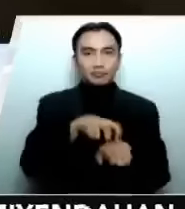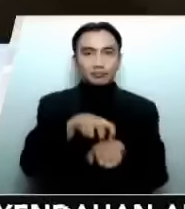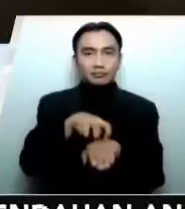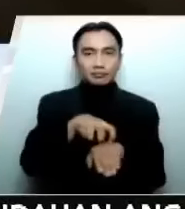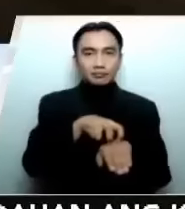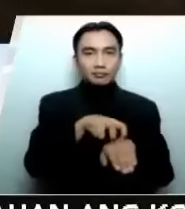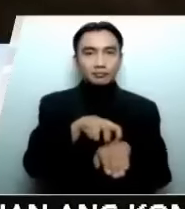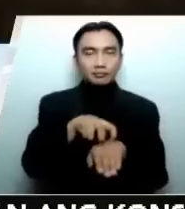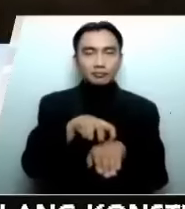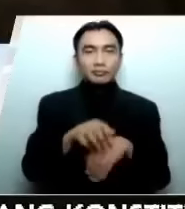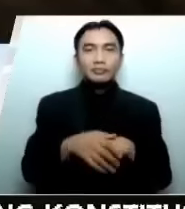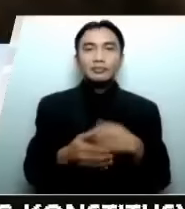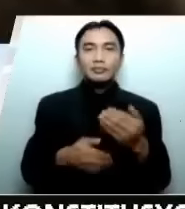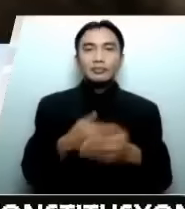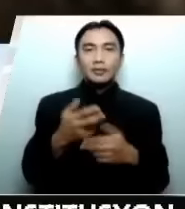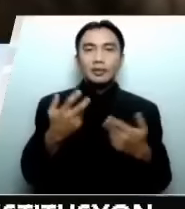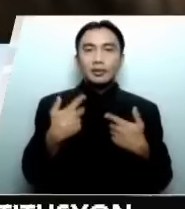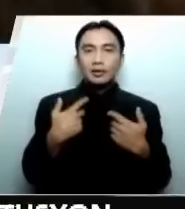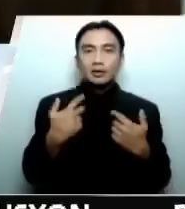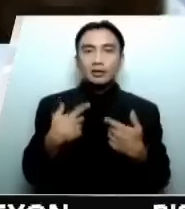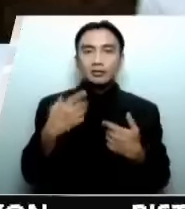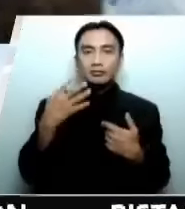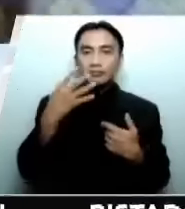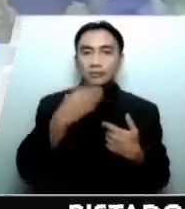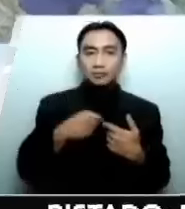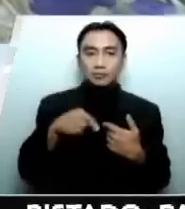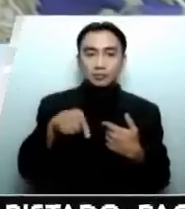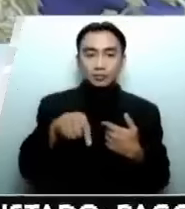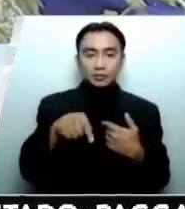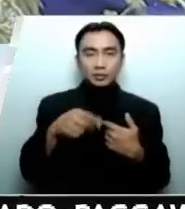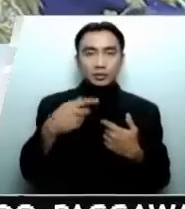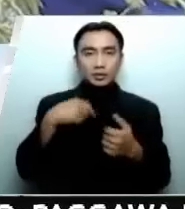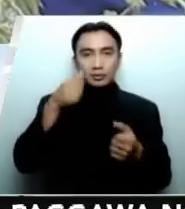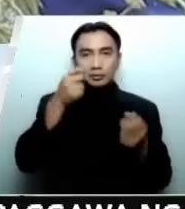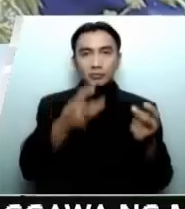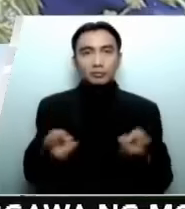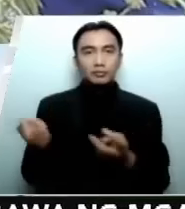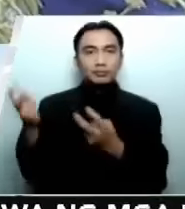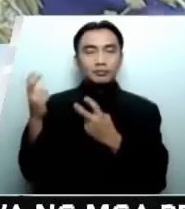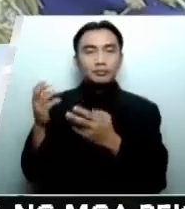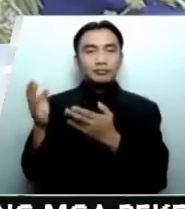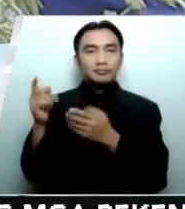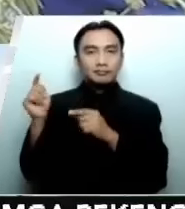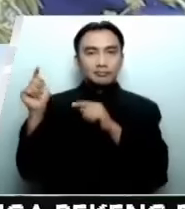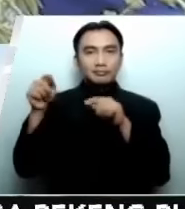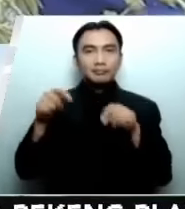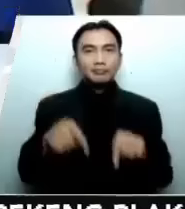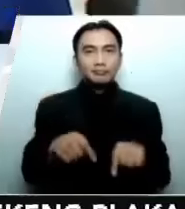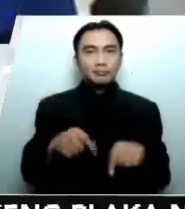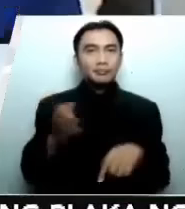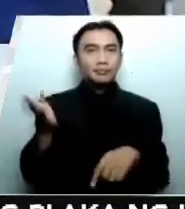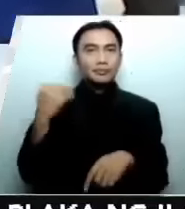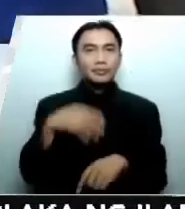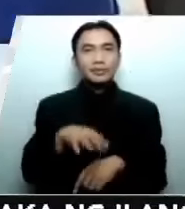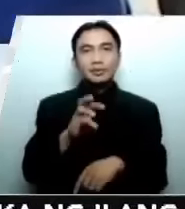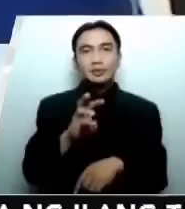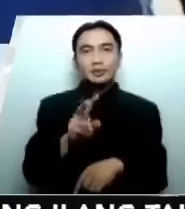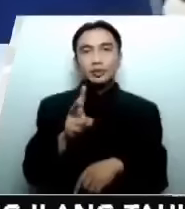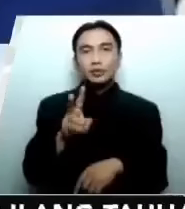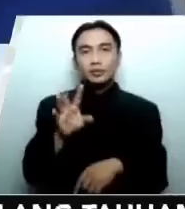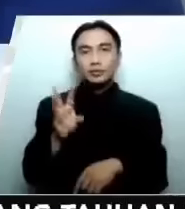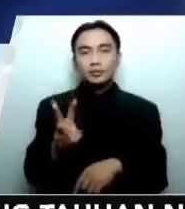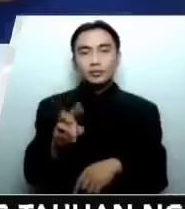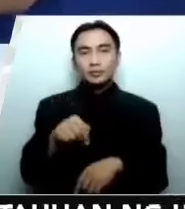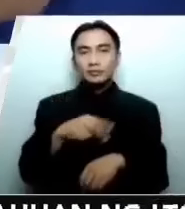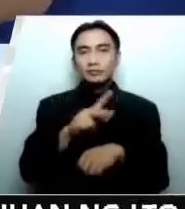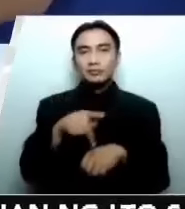ito sa isang malagalyong lalagyan na pag-alala sa pagdating ng imahen sa bansa noong 1626, pinamunuan ng Papal